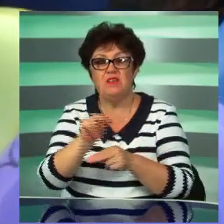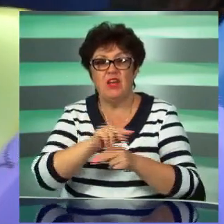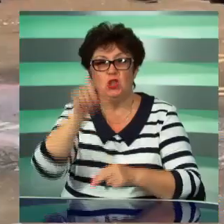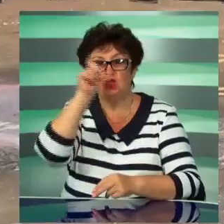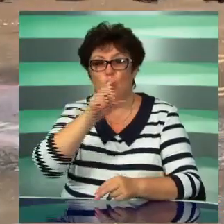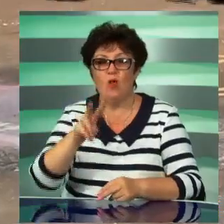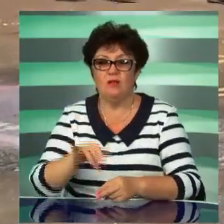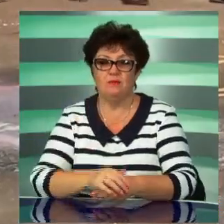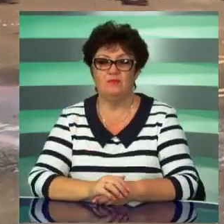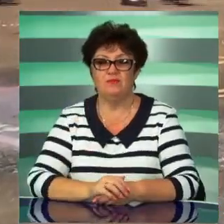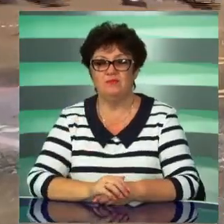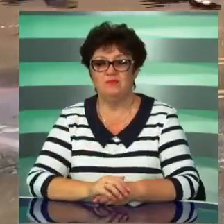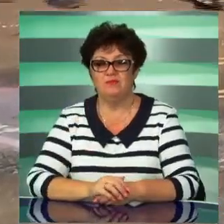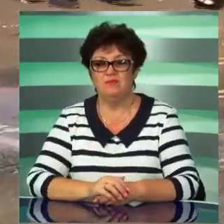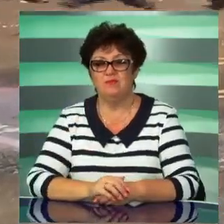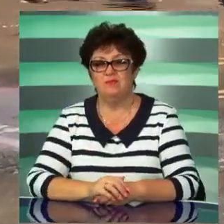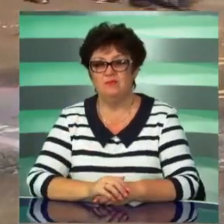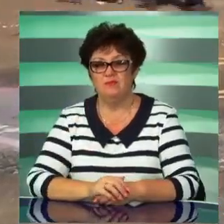школы.